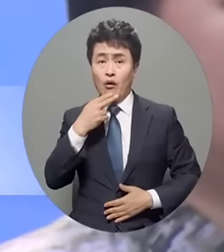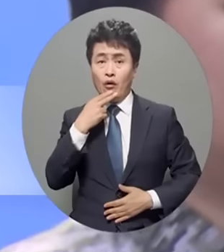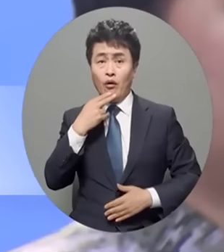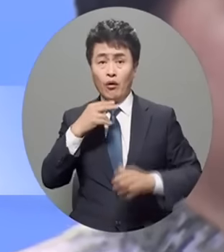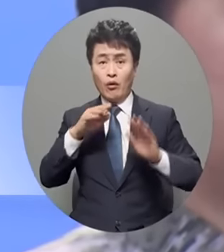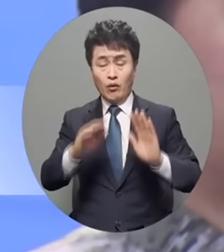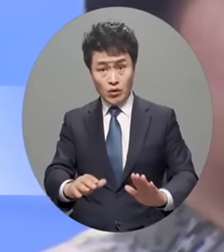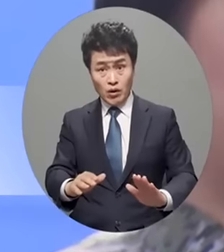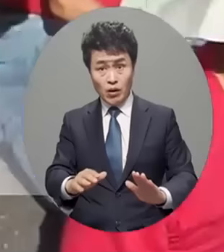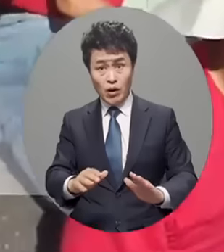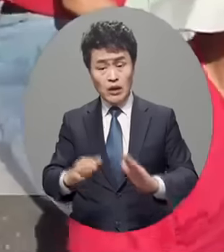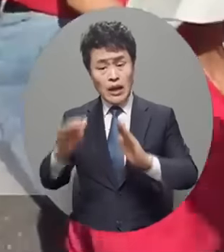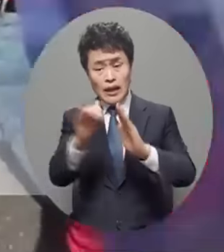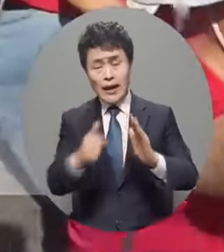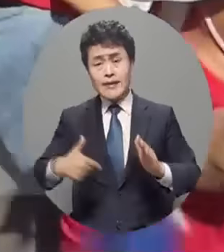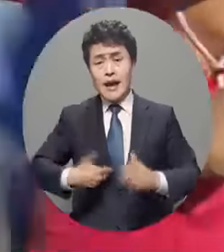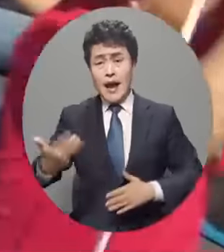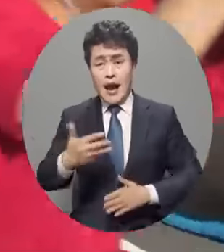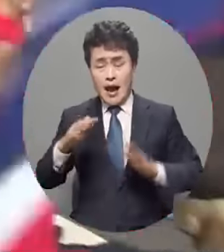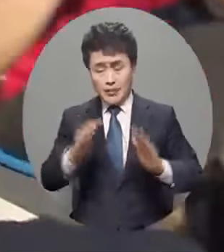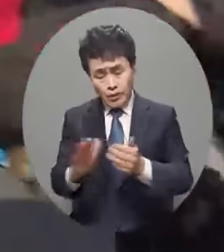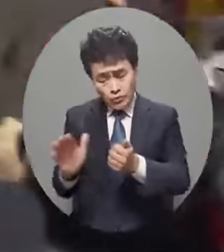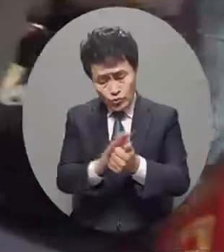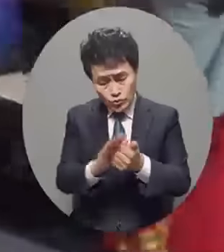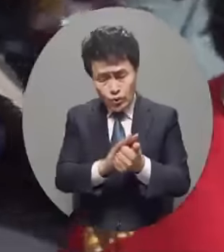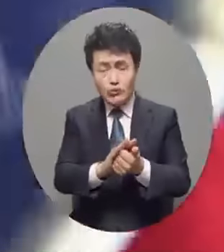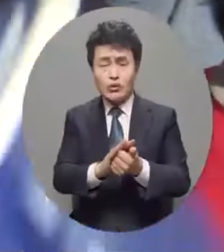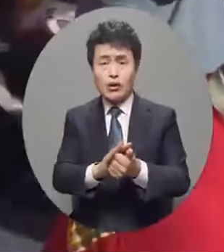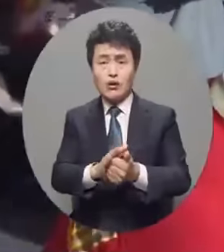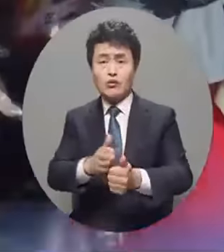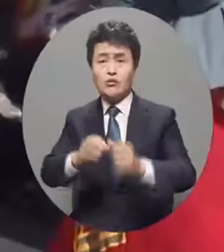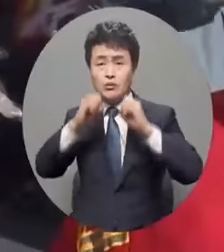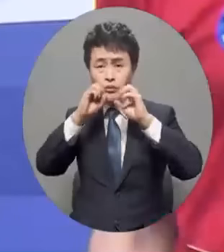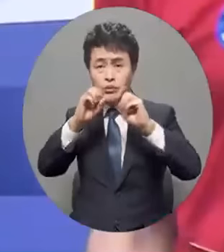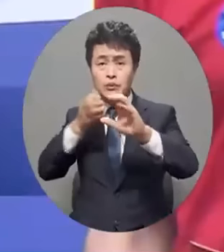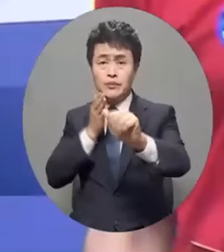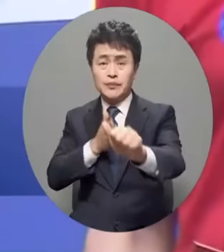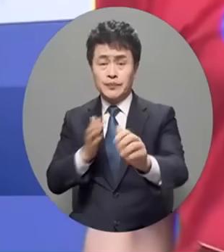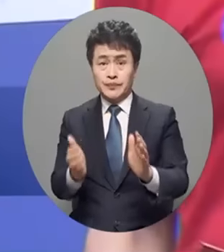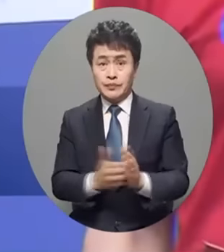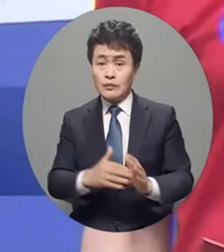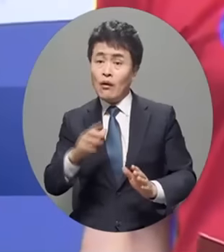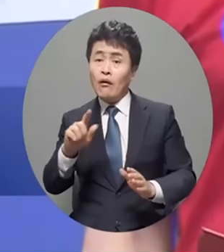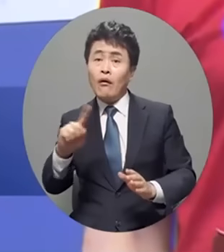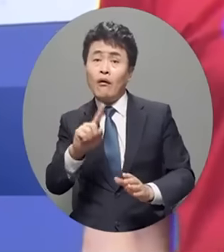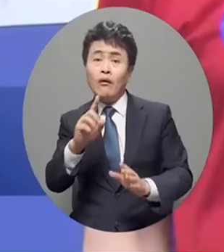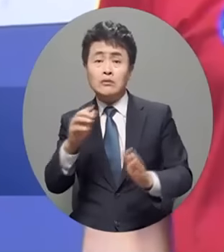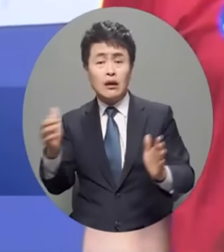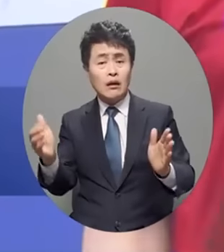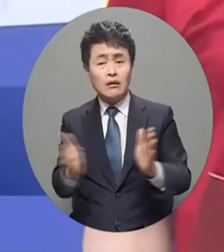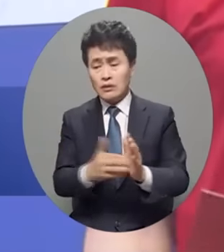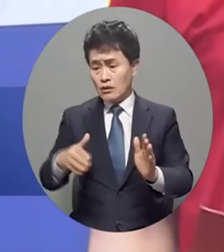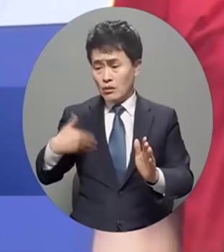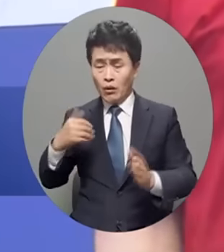있다며 유족의 아픔을 이제는 치료해달라고 호소했습니다. 언제 끝날지 모르는 이